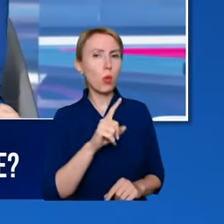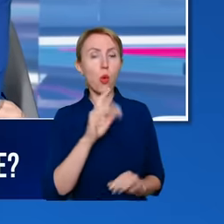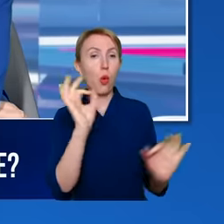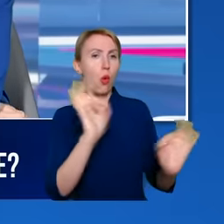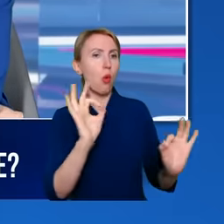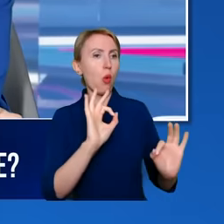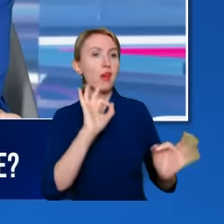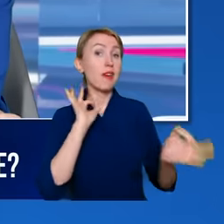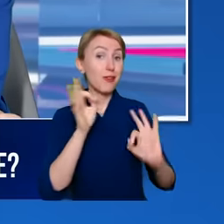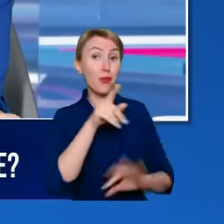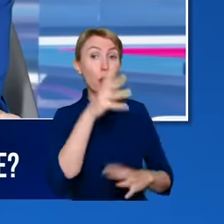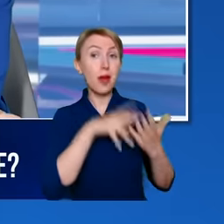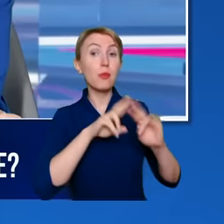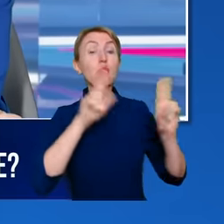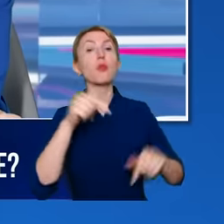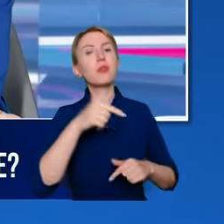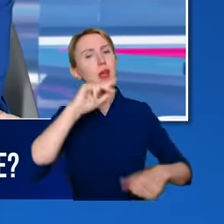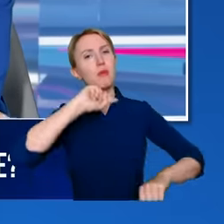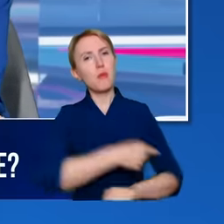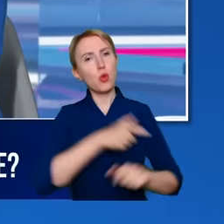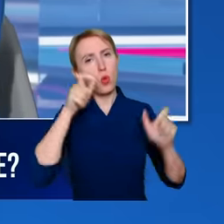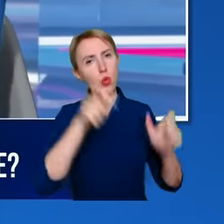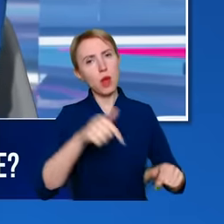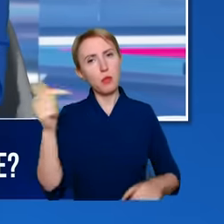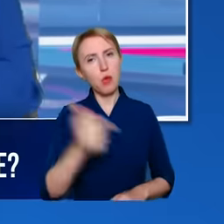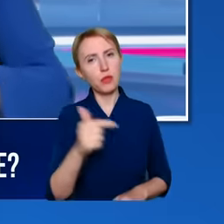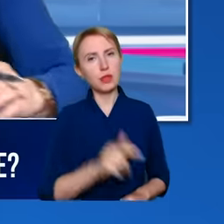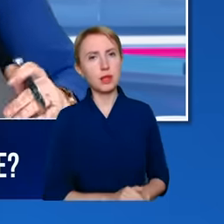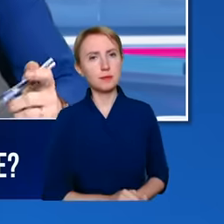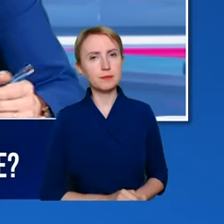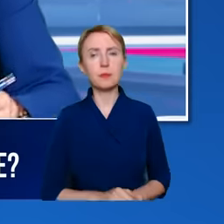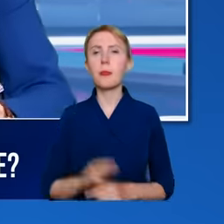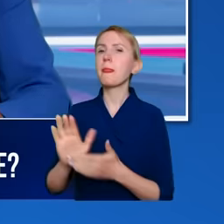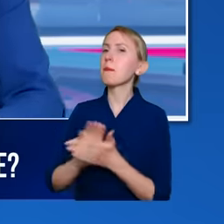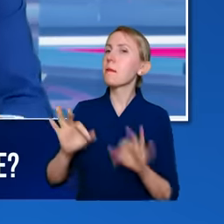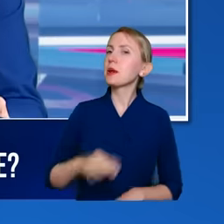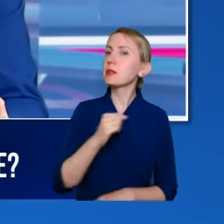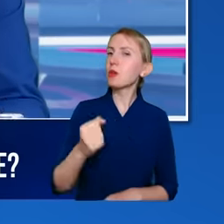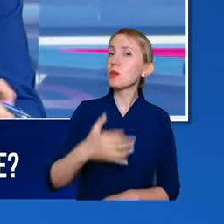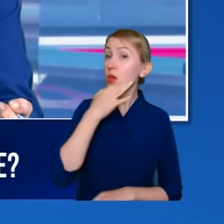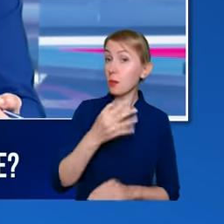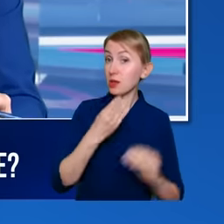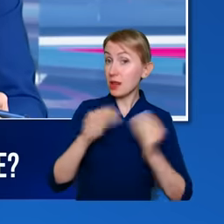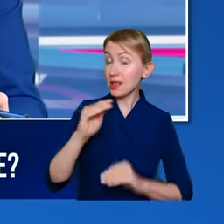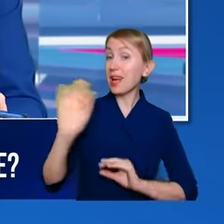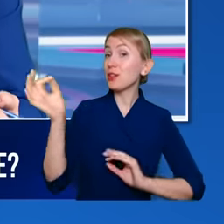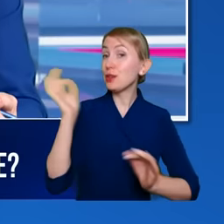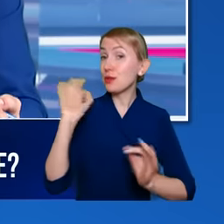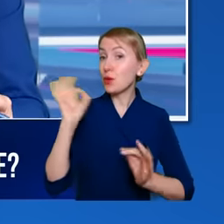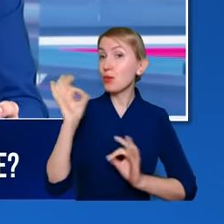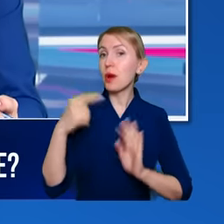rzeczy, to tym się powinna zająć prokuratura. Ale to, przepraszam, pani poseł, to ja dopytam, czy ta informacja